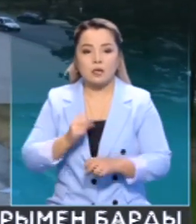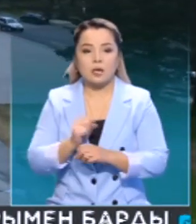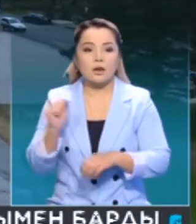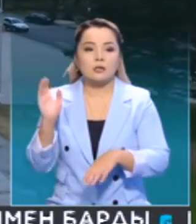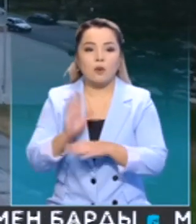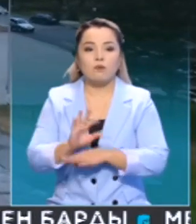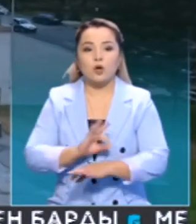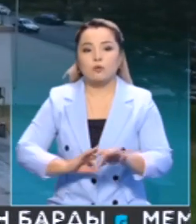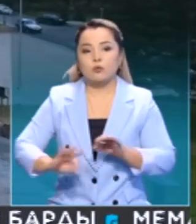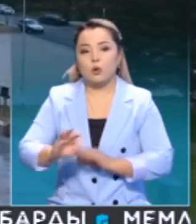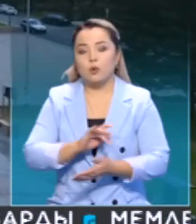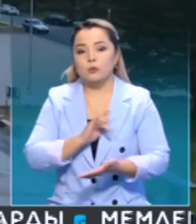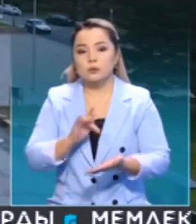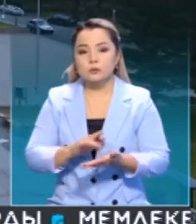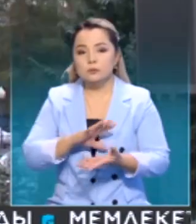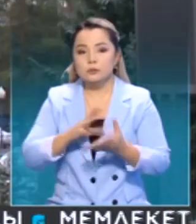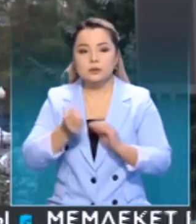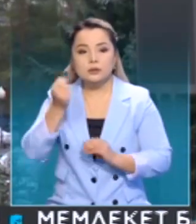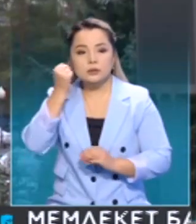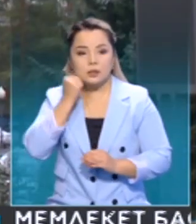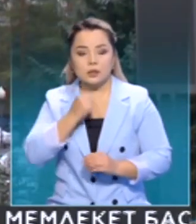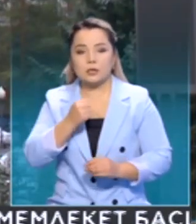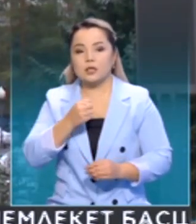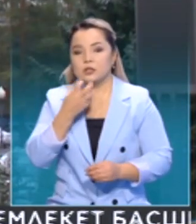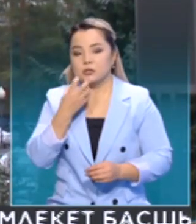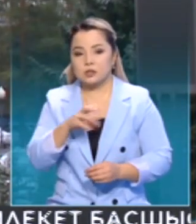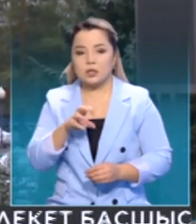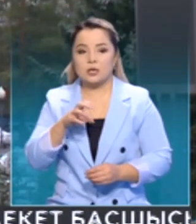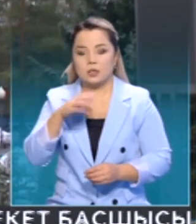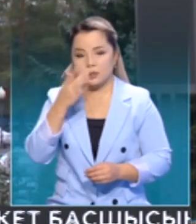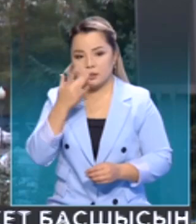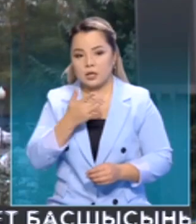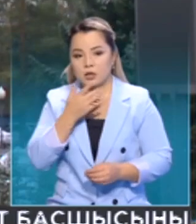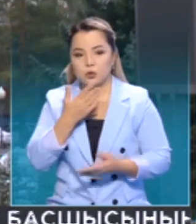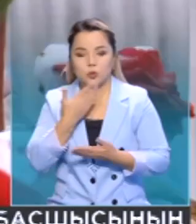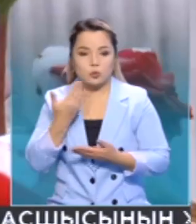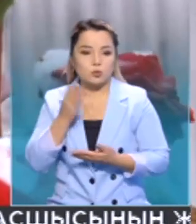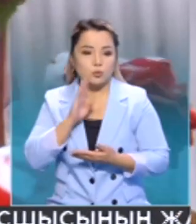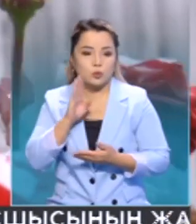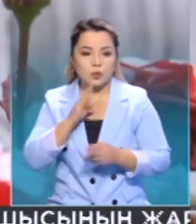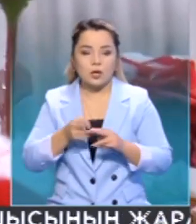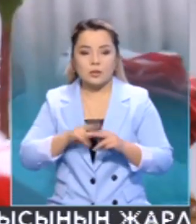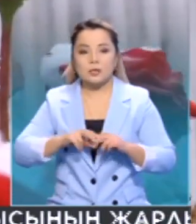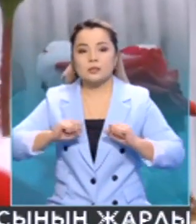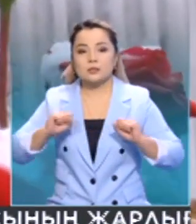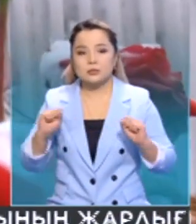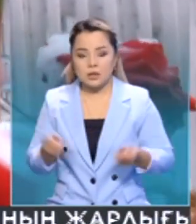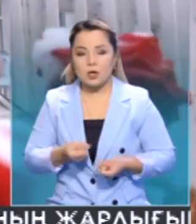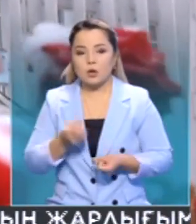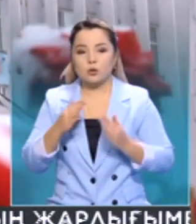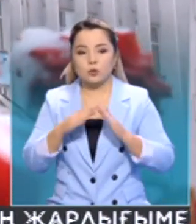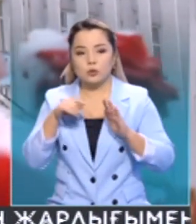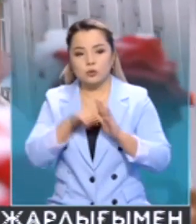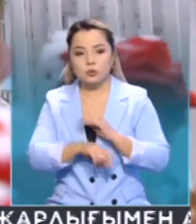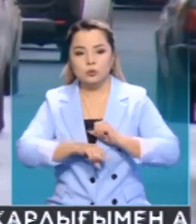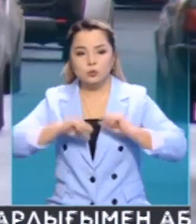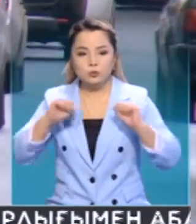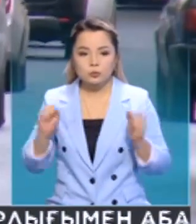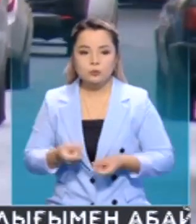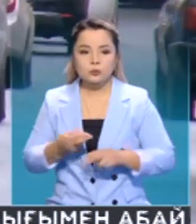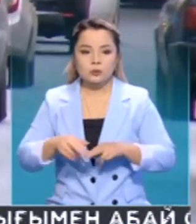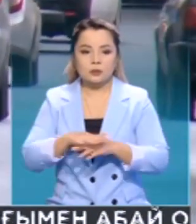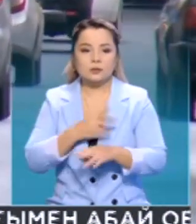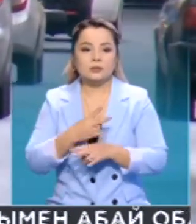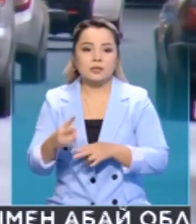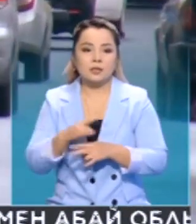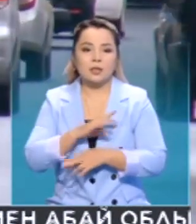қаланың инфрақұрылымы әбден тозған. Жазда ыстық су жоқ, ал қыста үйлер жылынбайды. Қаладағы жылу электр орталығынан шығатын зиянды